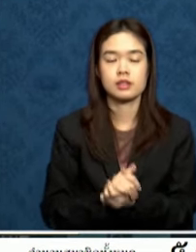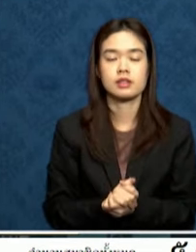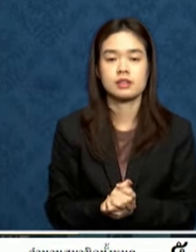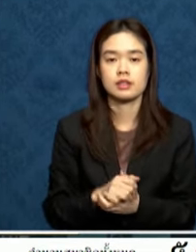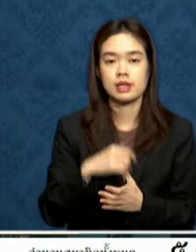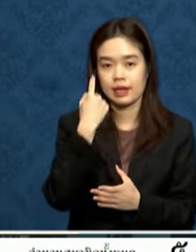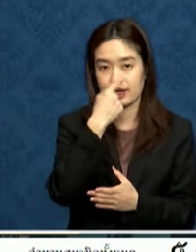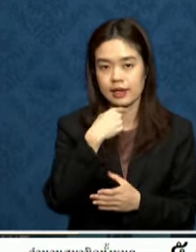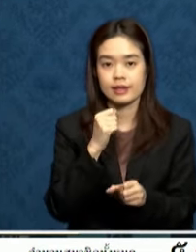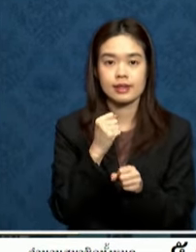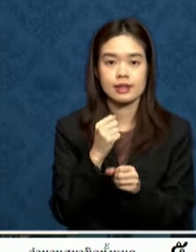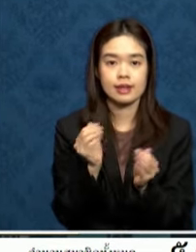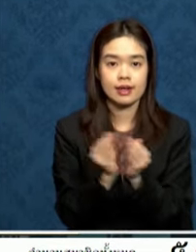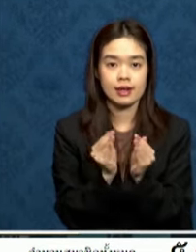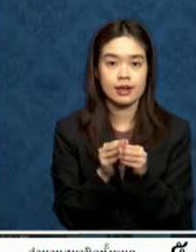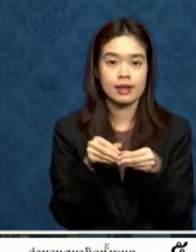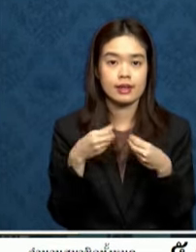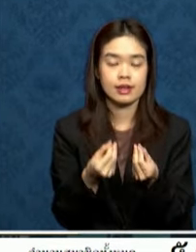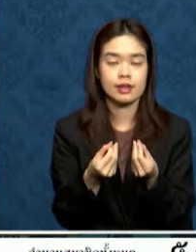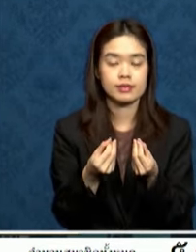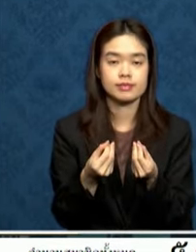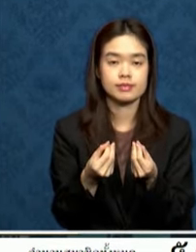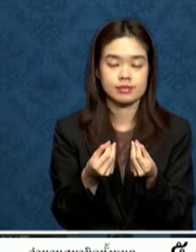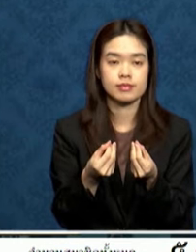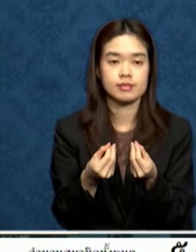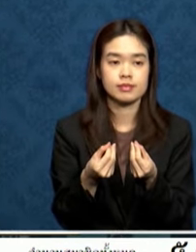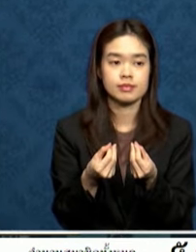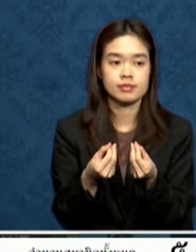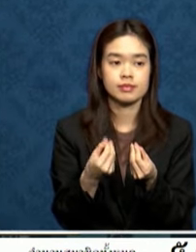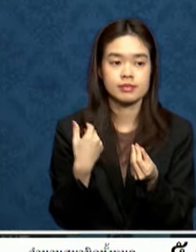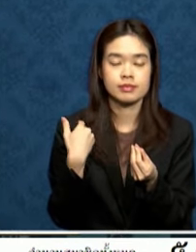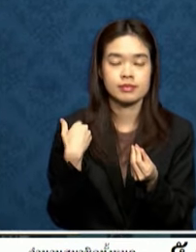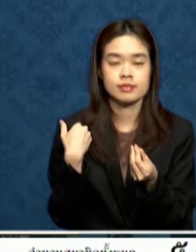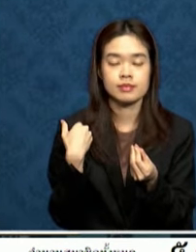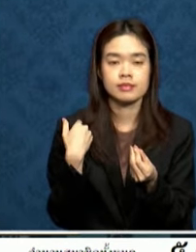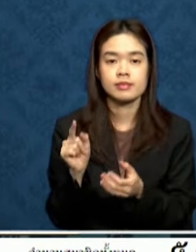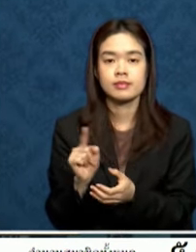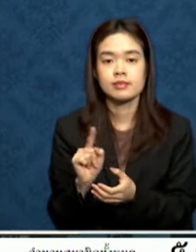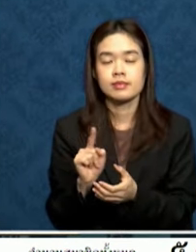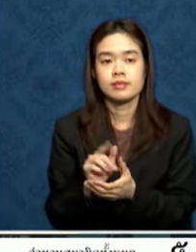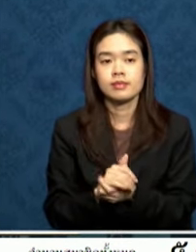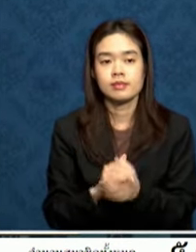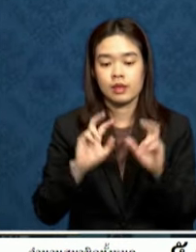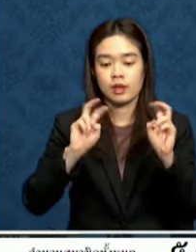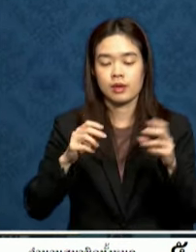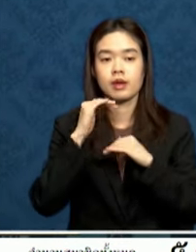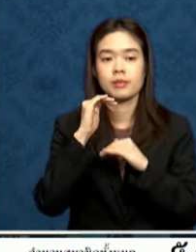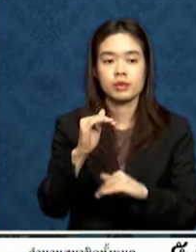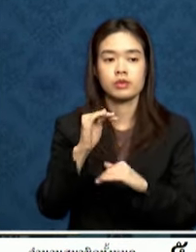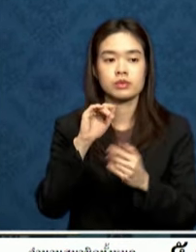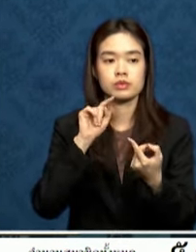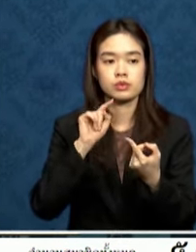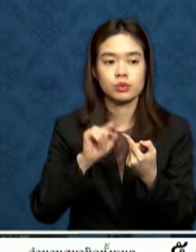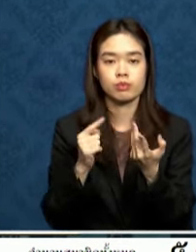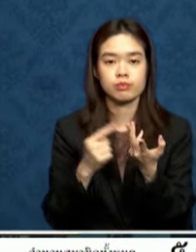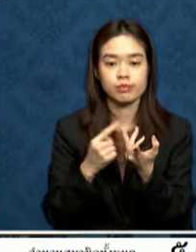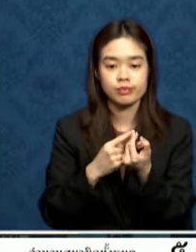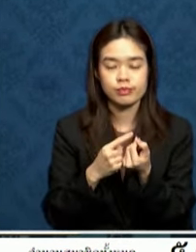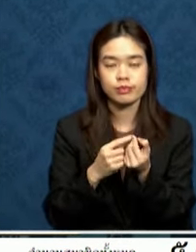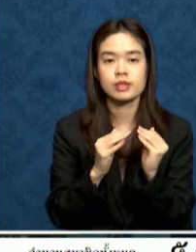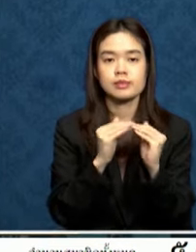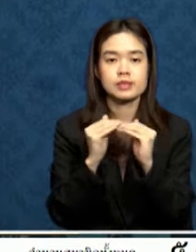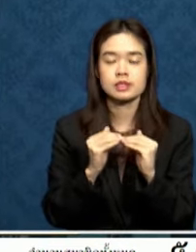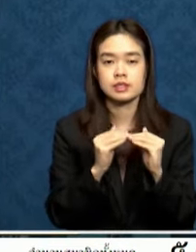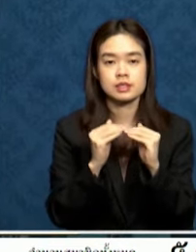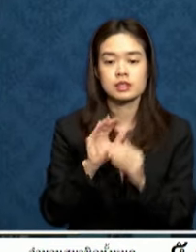เสียงเป็นจำนวนเกินกึ่งนึงของผู้มีสิทธิ์ออกเสียงก็คืออยู่ในข้อกำหนดของจำนวนผู้มาใช้สิทธิ์ลงมติครับ